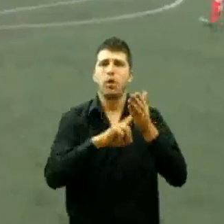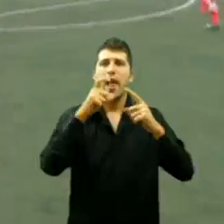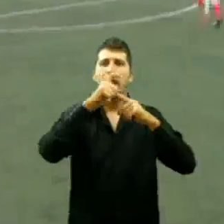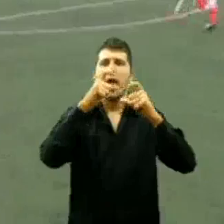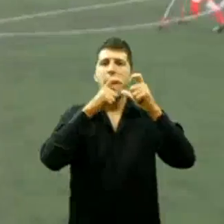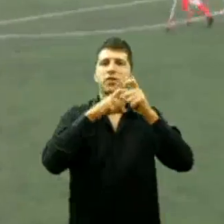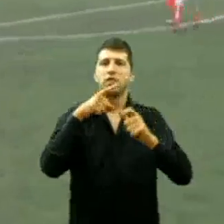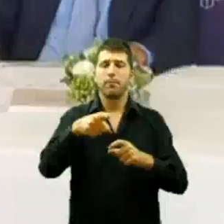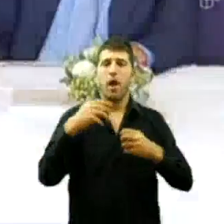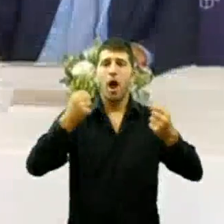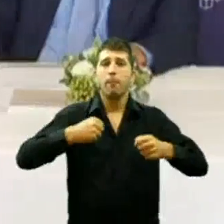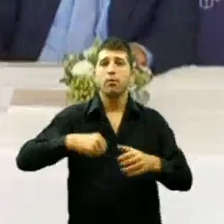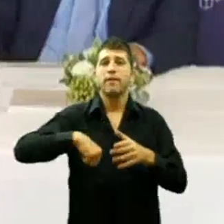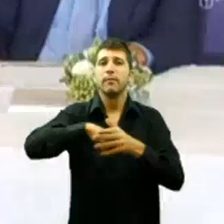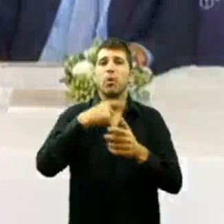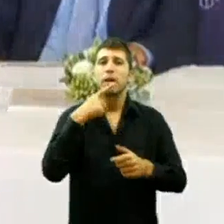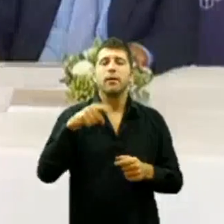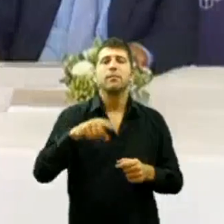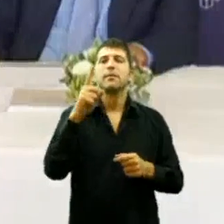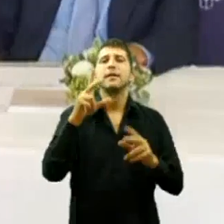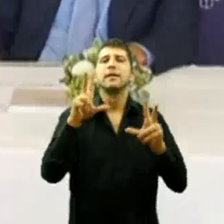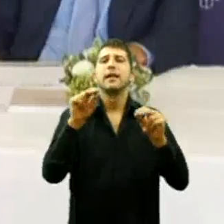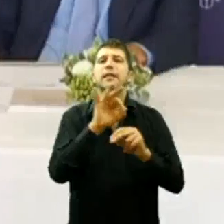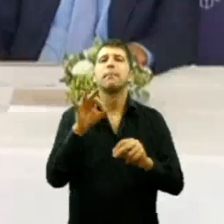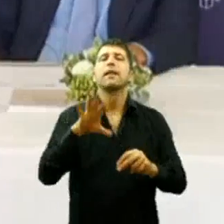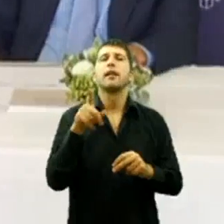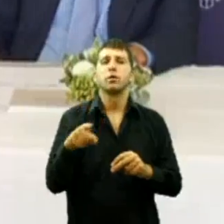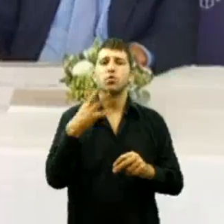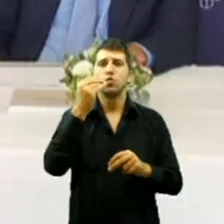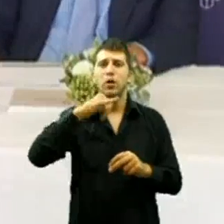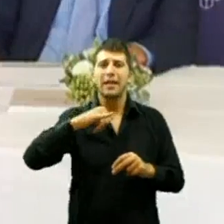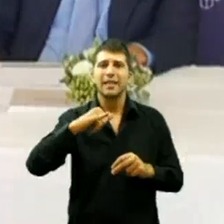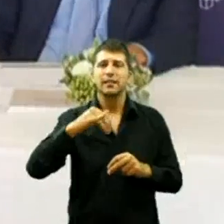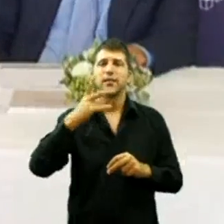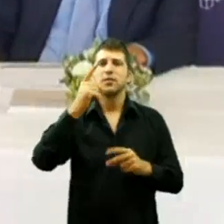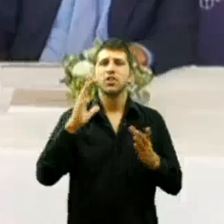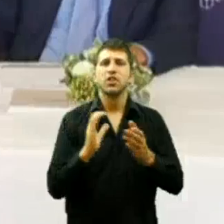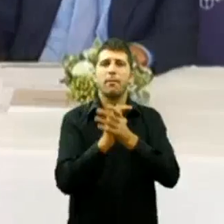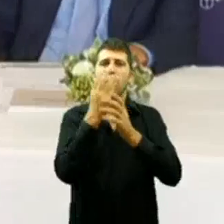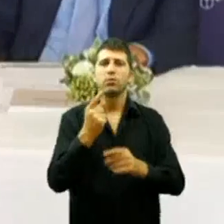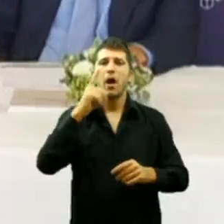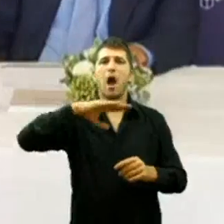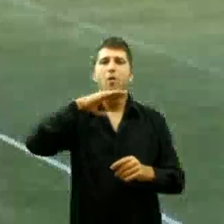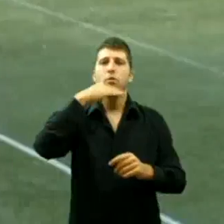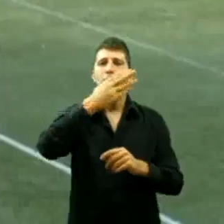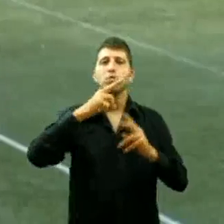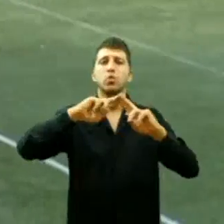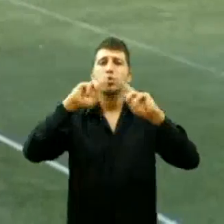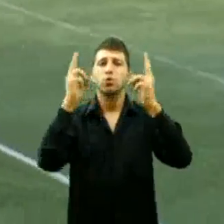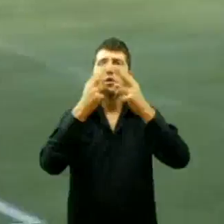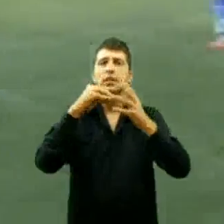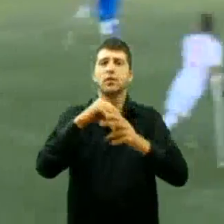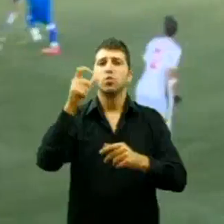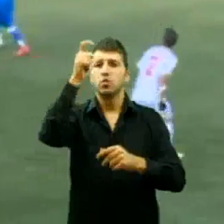bahsetti. Ampute futbolu demek aslında yetmiyor burada bahsettiğim şey. Çok yakın zamanda bir şampiyonluk kazanmış. Avrupa'da, dünyada gerçekten